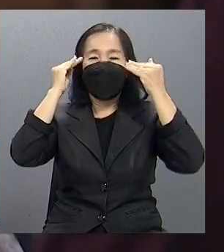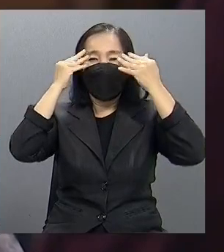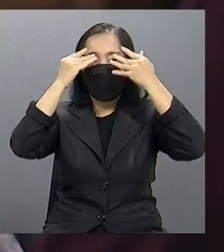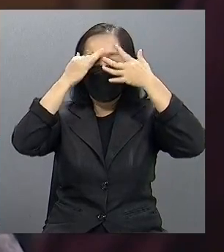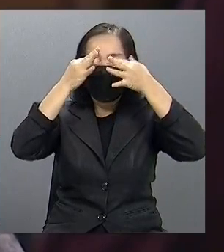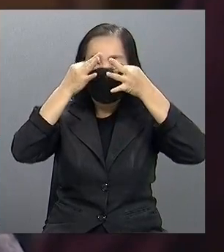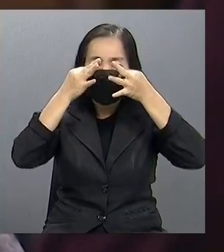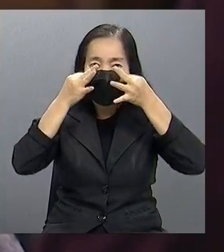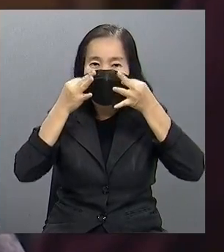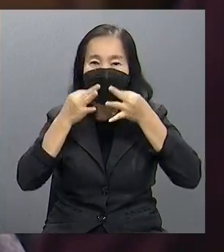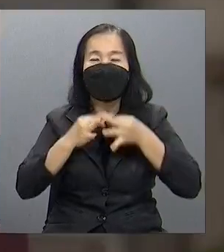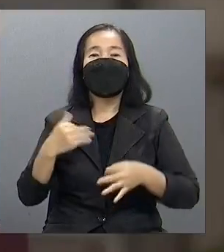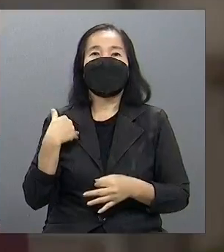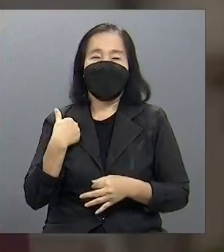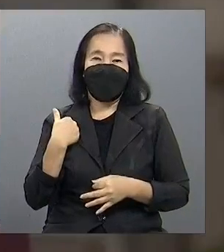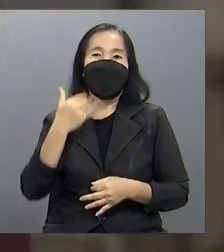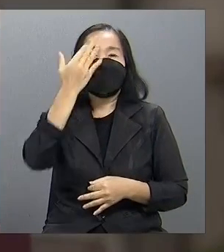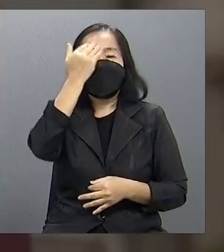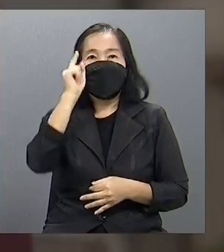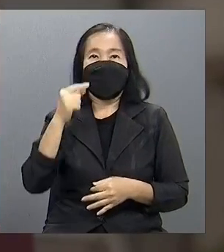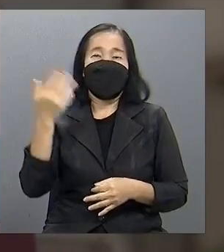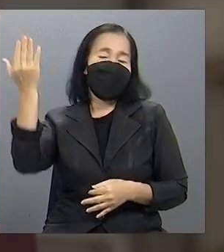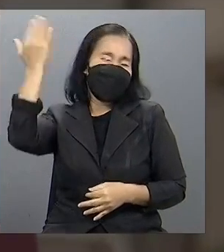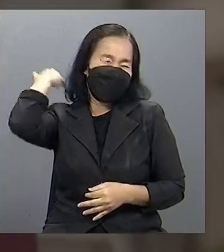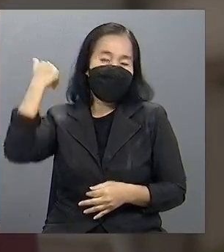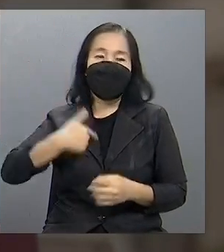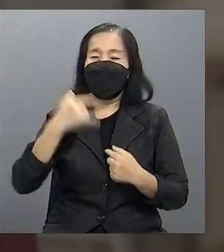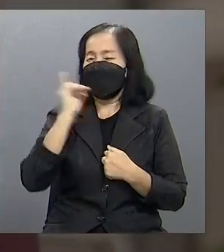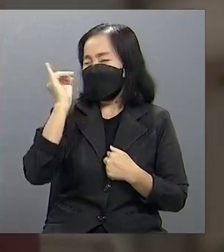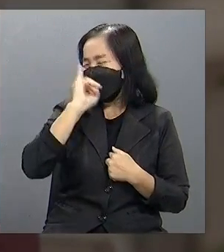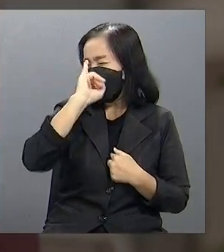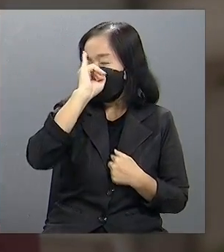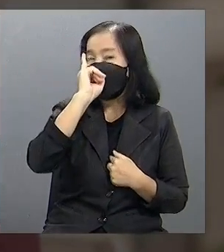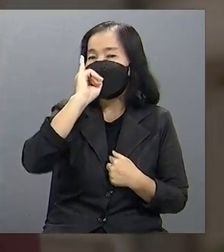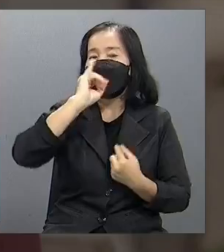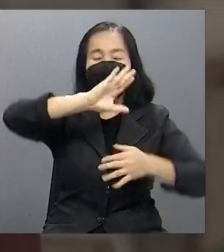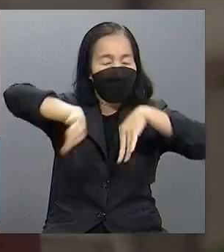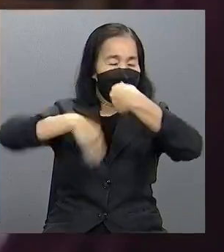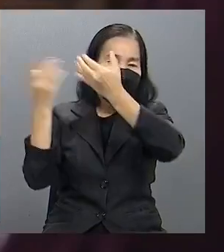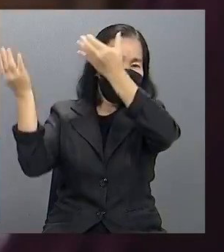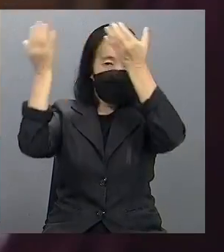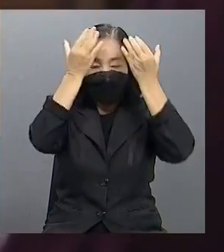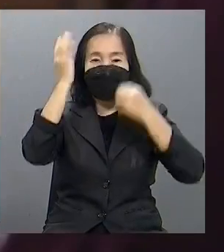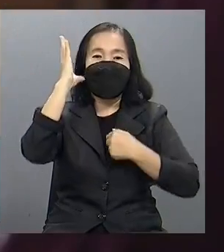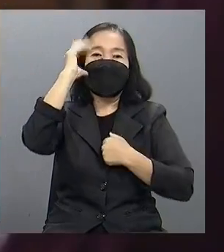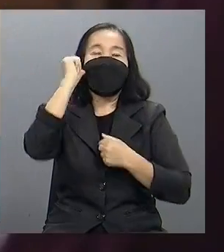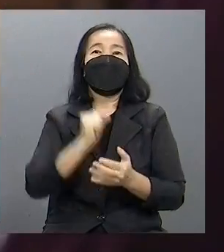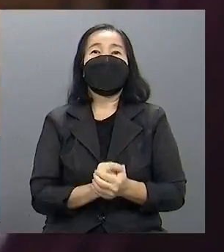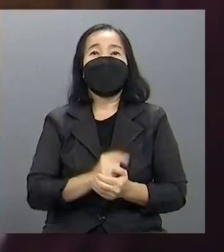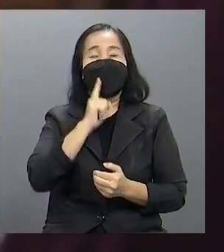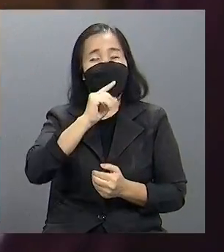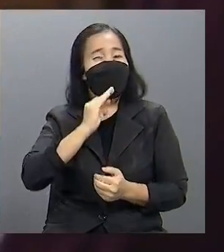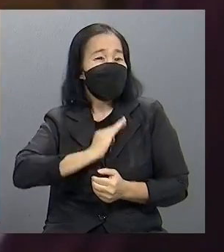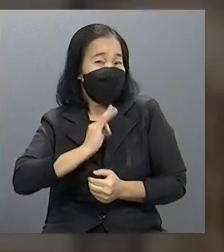ะเล่นเป็นตัวลายมากถึงลายที่สุด ใช่มั้ยฮะพอนี้คือเป็นแนวแบบอบอุ่นซึ่งพลิกคาแรคเตอร์จากที่เคยเห็นมาเลยว่